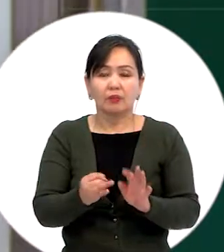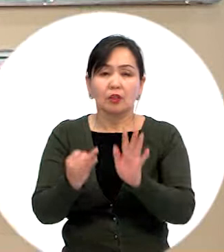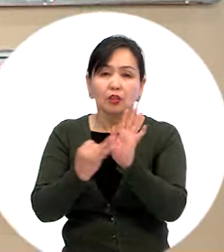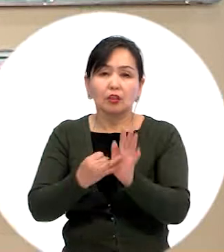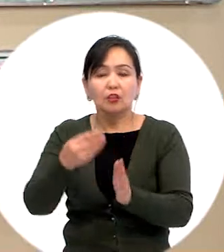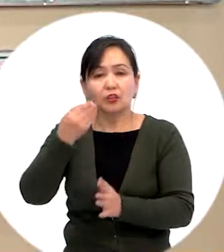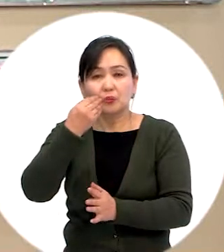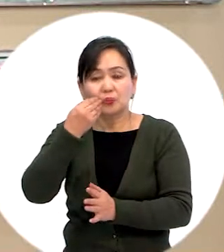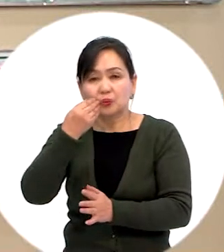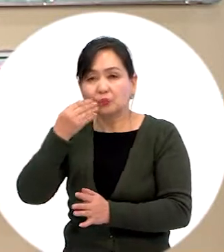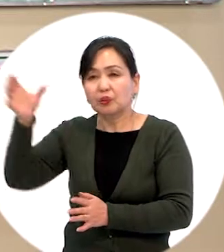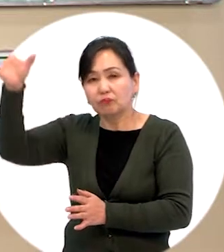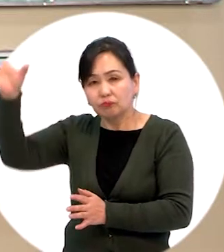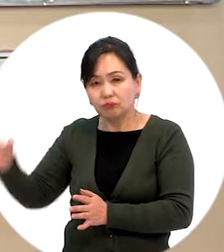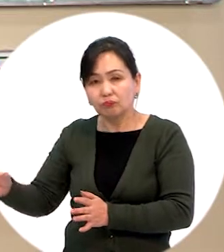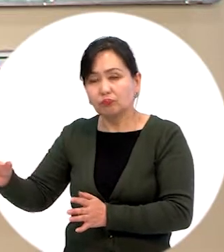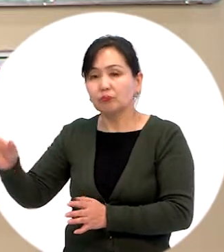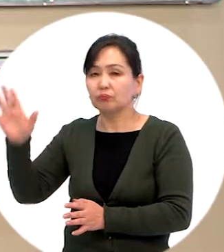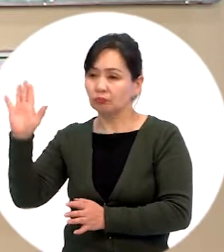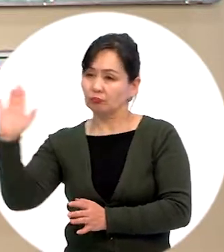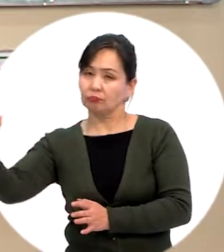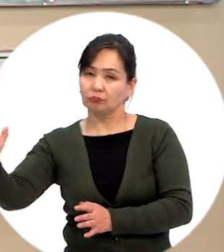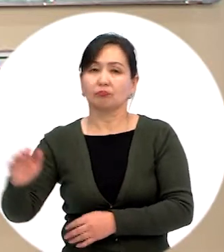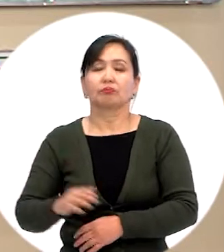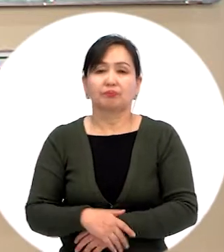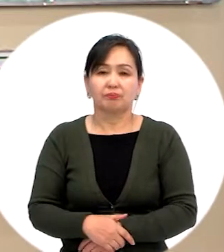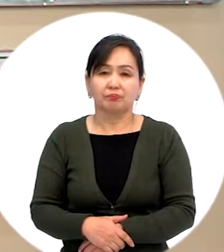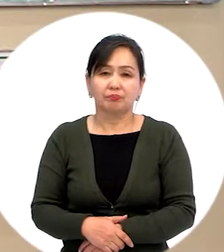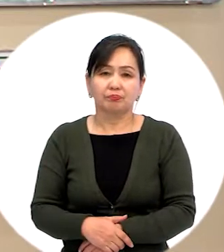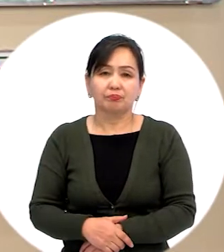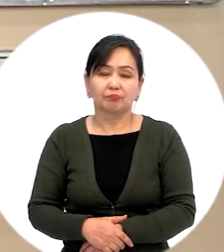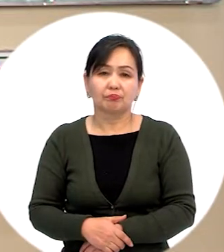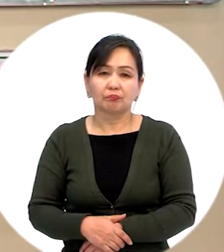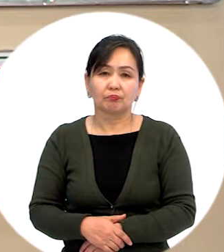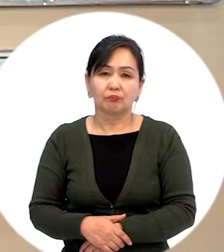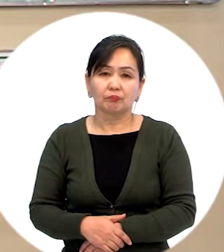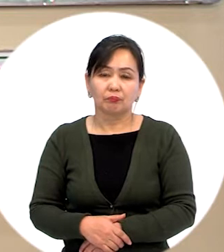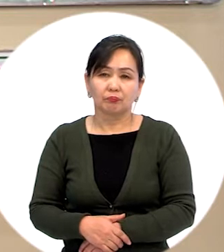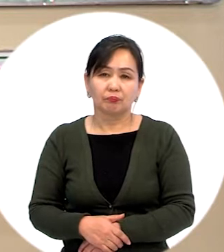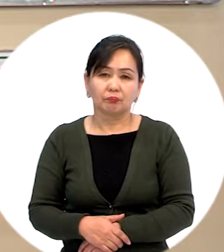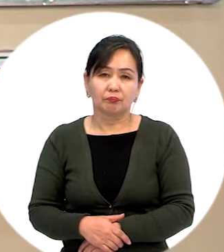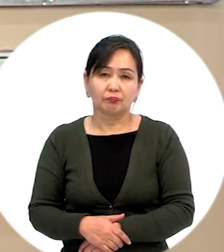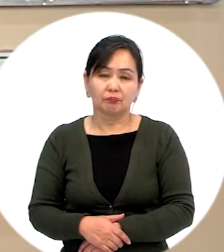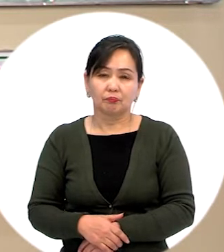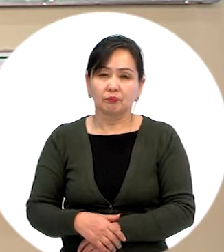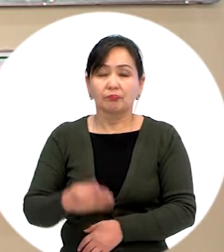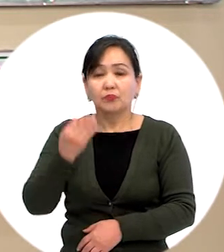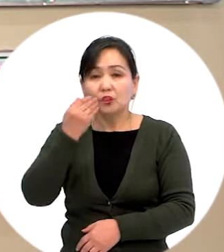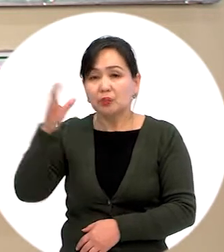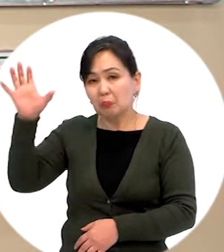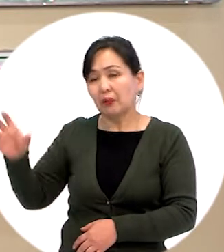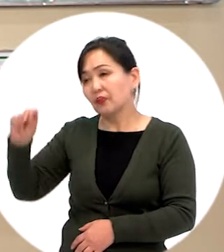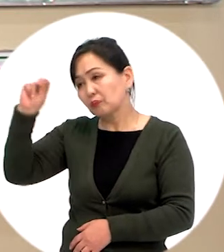За 7-ийн тоотой жимсээ жимс гэсэн сагсанд хадгаллаа. Одоо 7-оо бид нар эхний